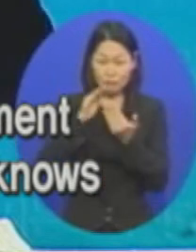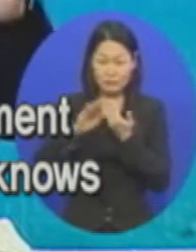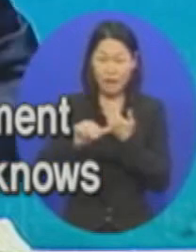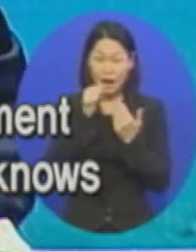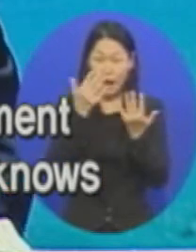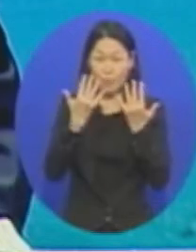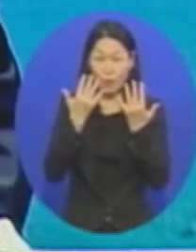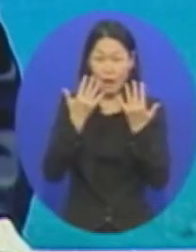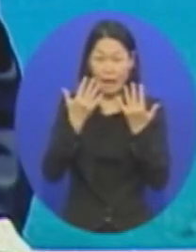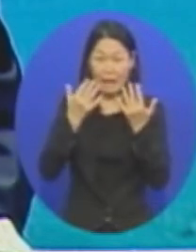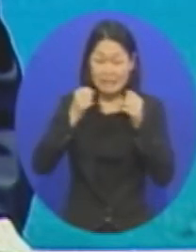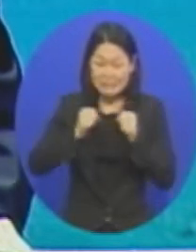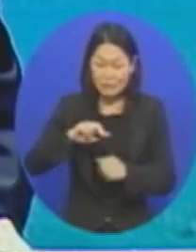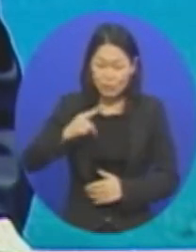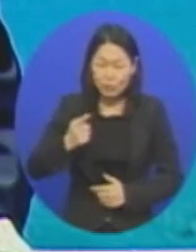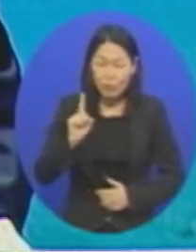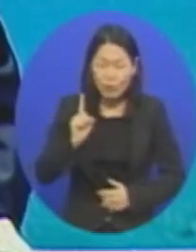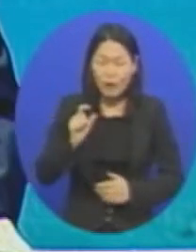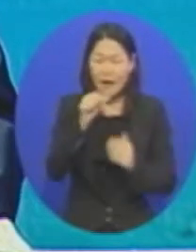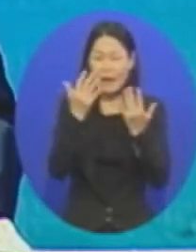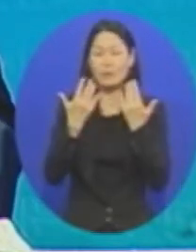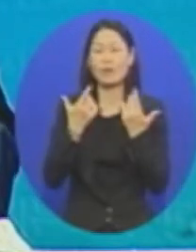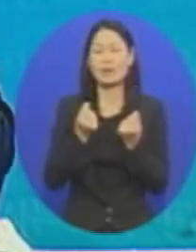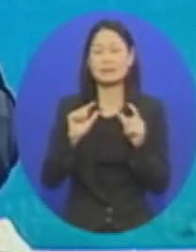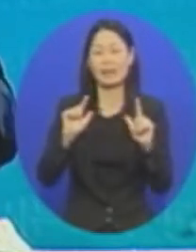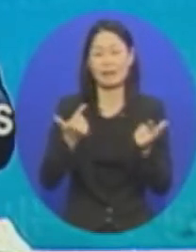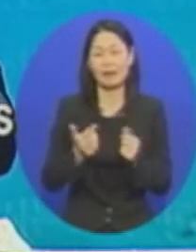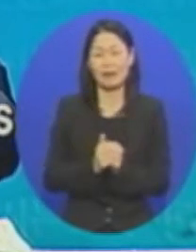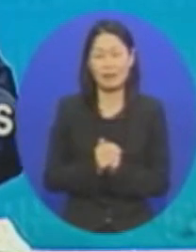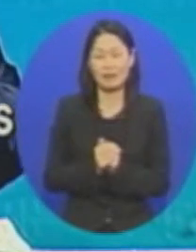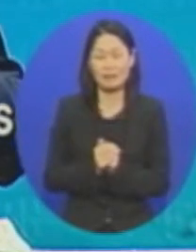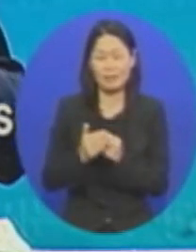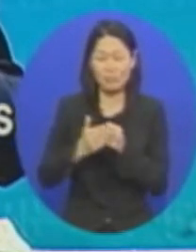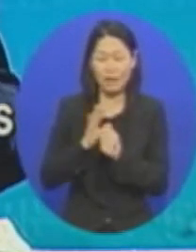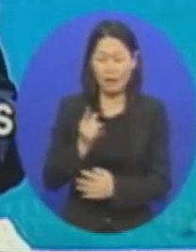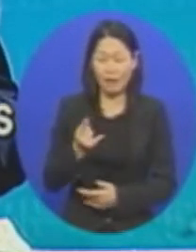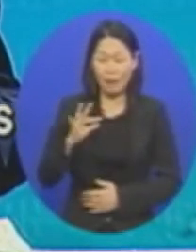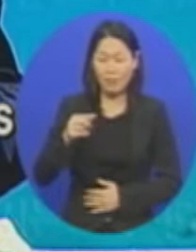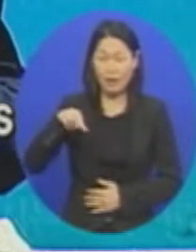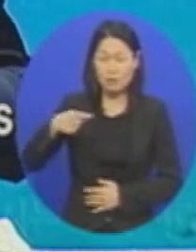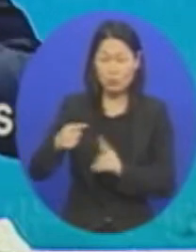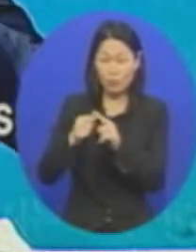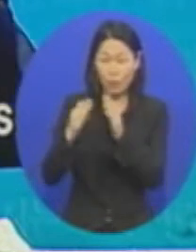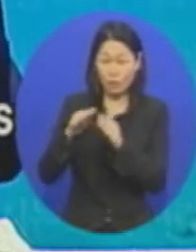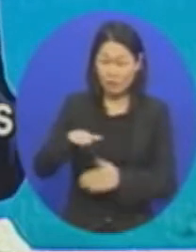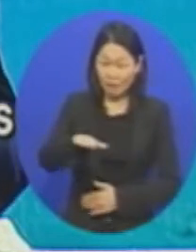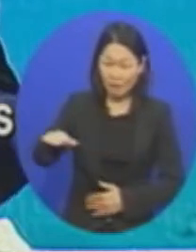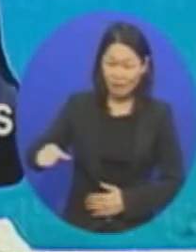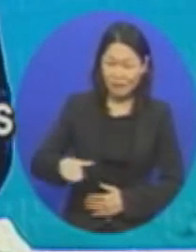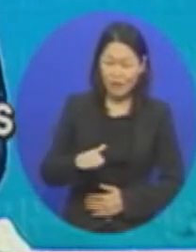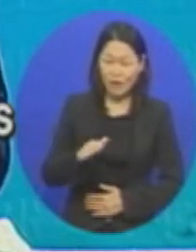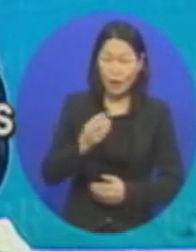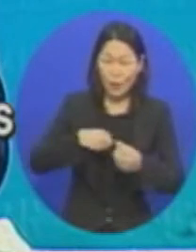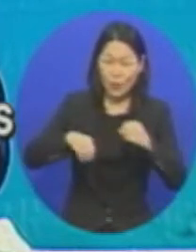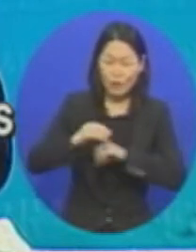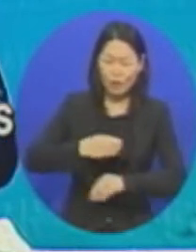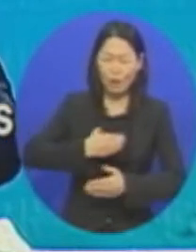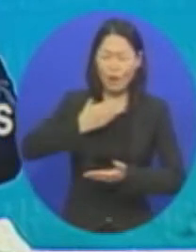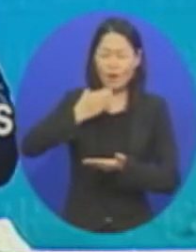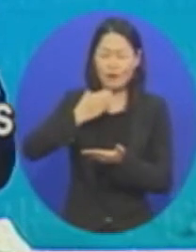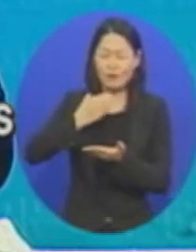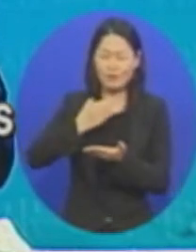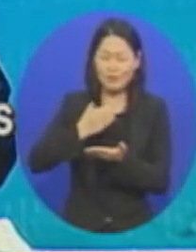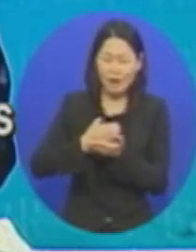있어도 감옥에 있는 것 같지 않다는 겁니다 그러면서 에벨 교인들에게 오히려 너무 넘치는 감격으로